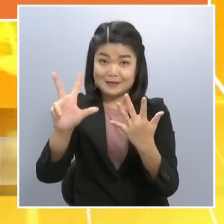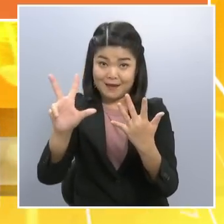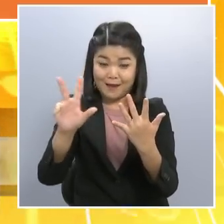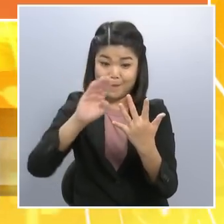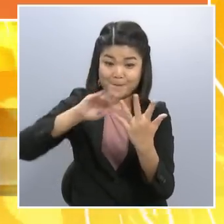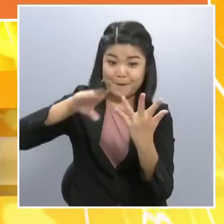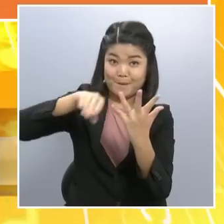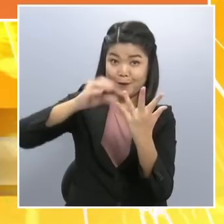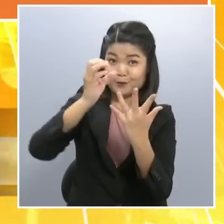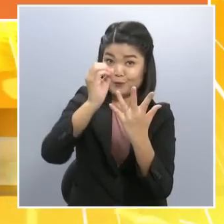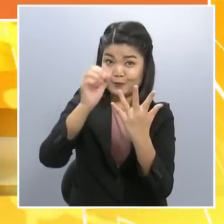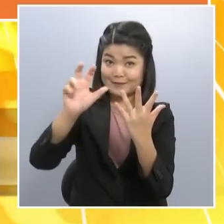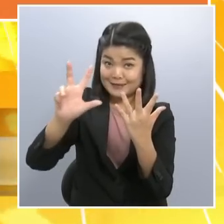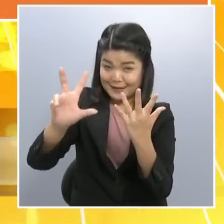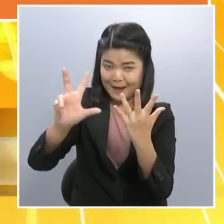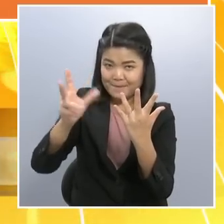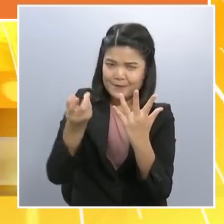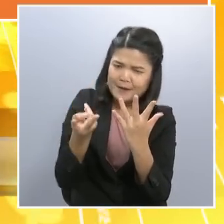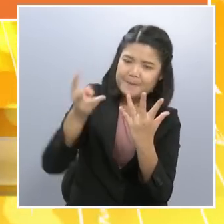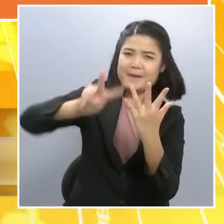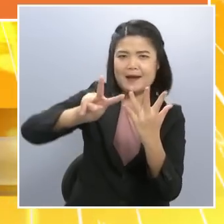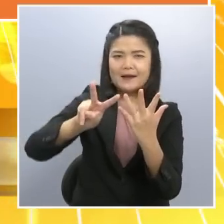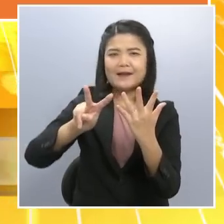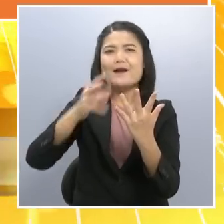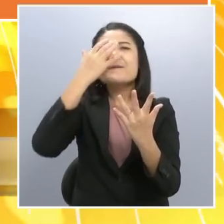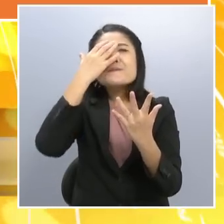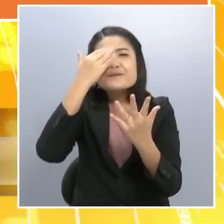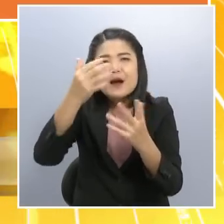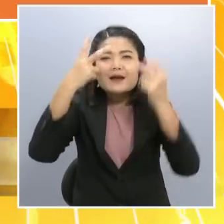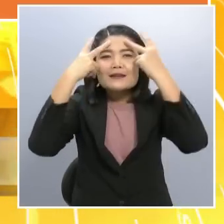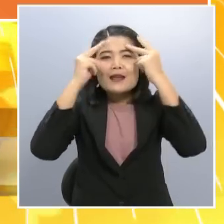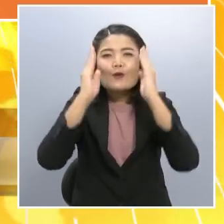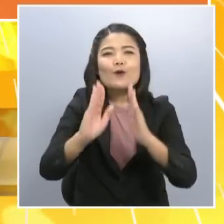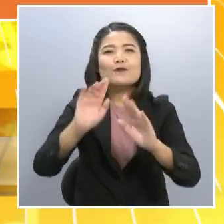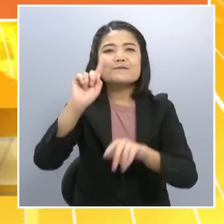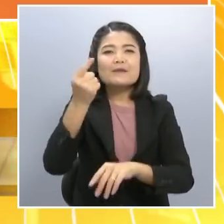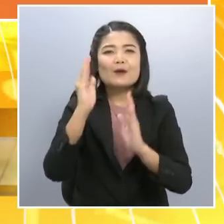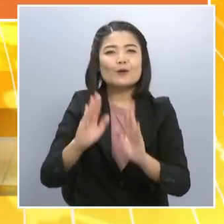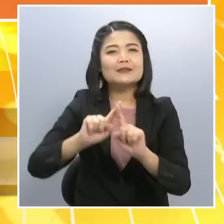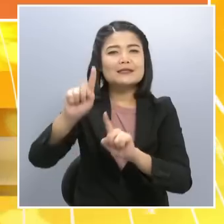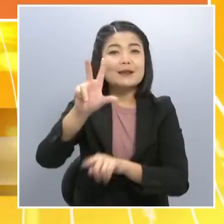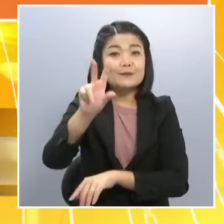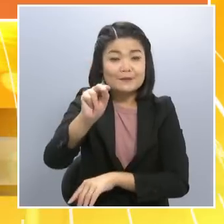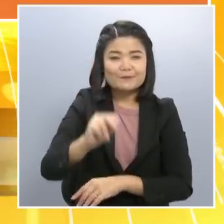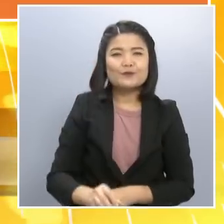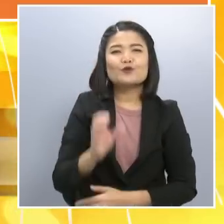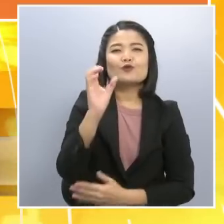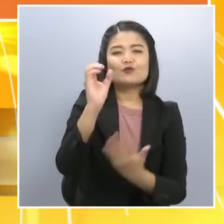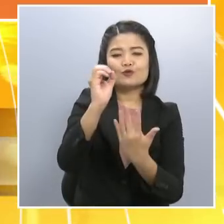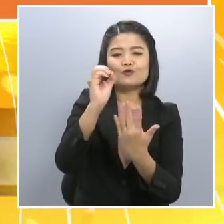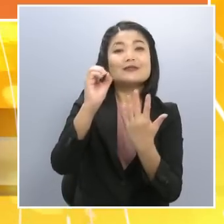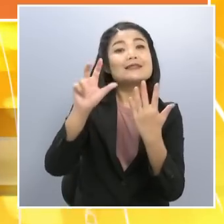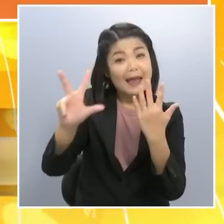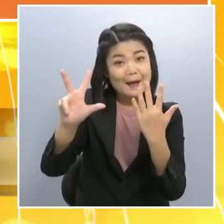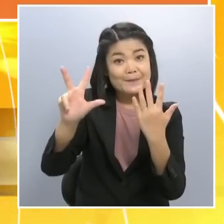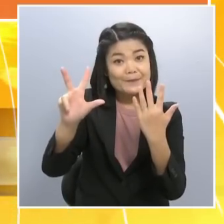ง03อ่ะนะคะเขาบอกว่ามันเป็นเลขกลับมาจากนายกคนใหม่เนี่ยจะเป็นคนที่30ก็เป็น03ส่วนเลข9ข้างหน้าเขาว่ามาจาก